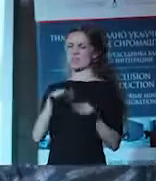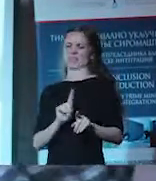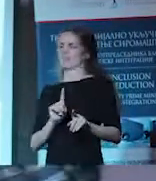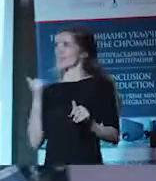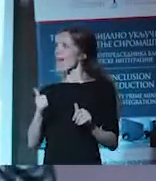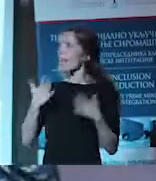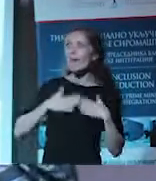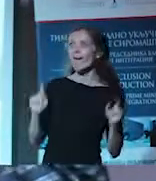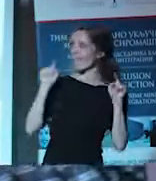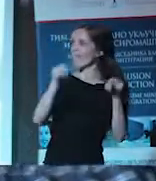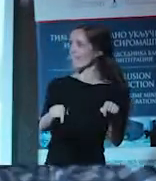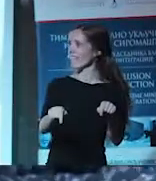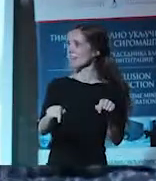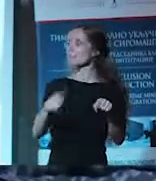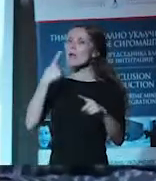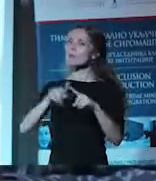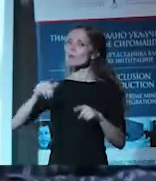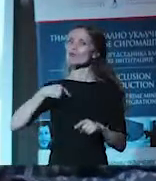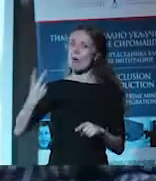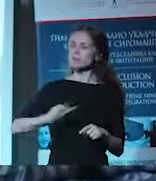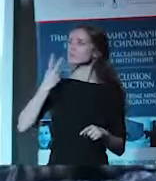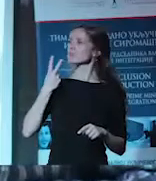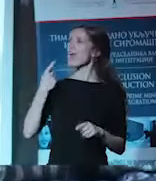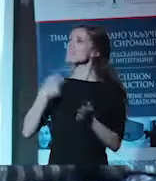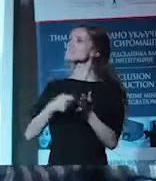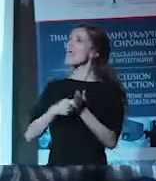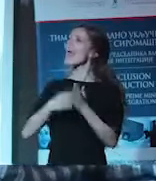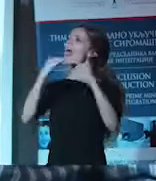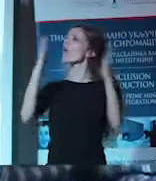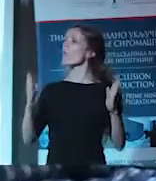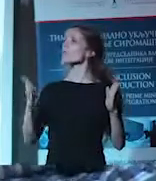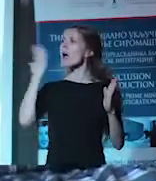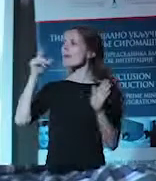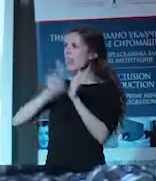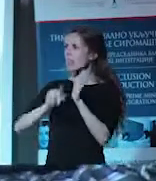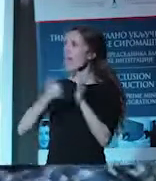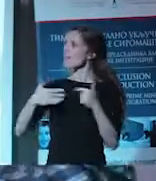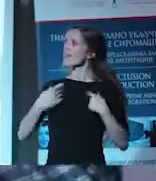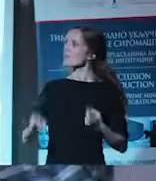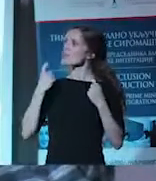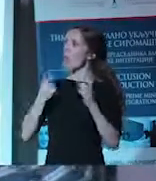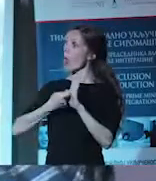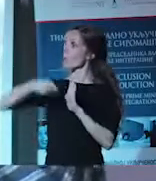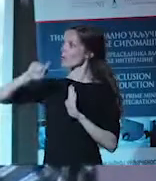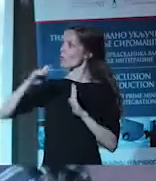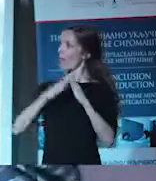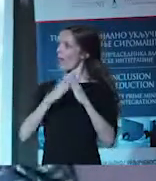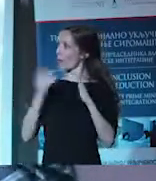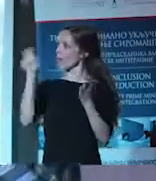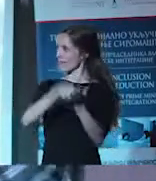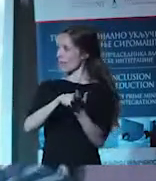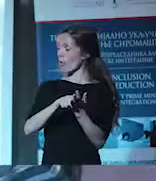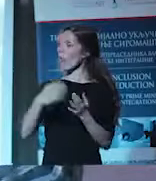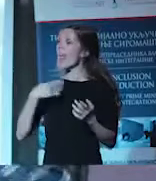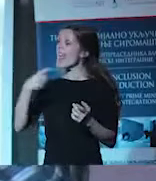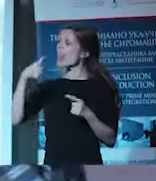slučaj. I možemo da se pohvalimo da su cene nekretnina u našim selima znatno skočile, a takođe i da je Donja Toponica jedino